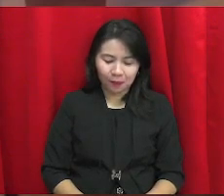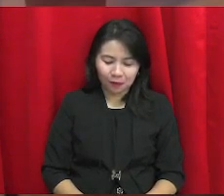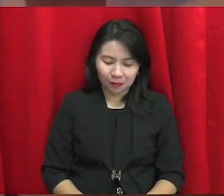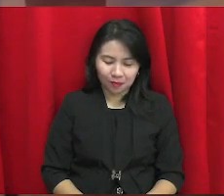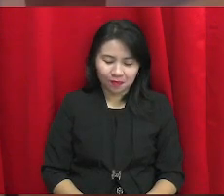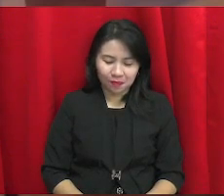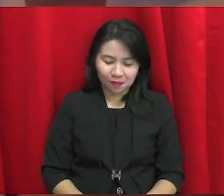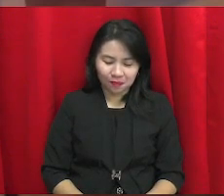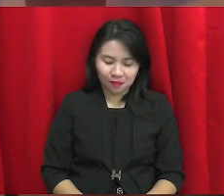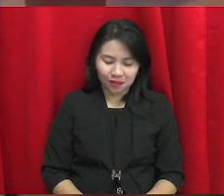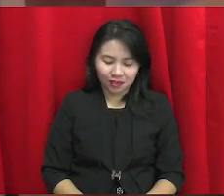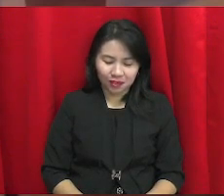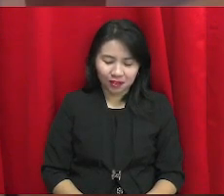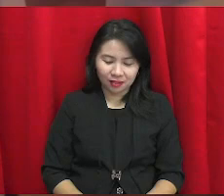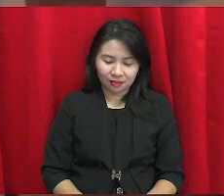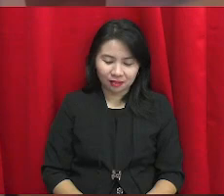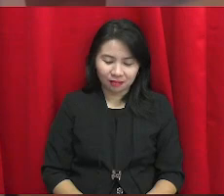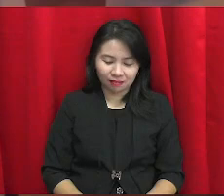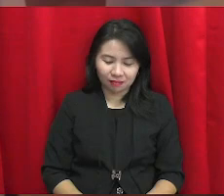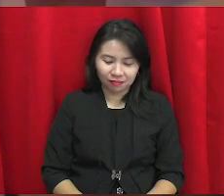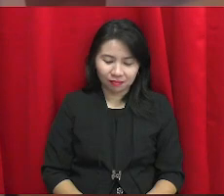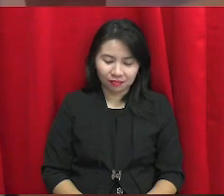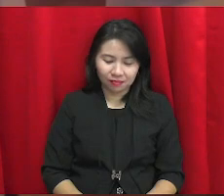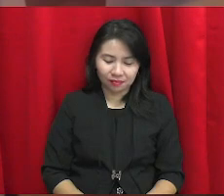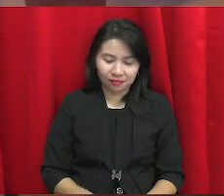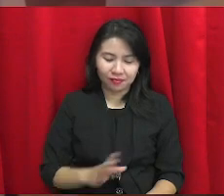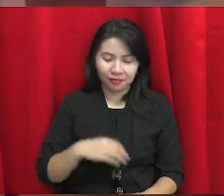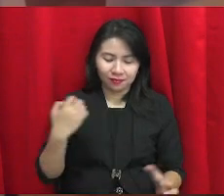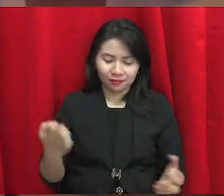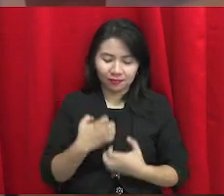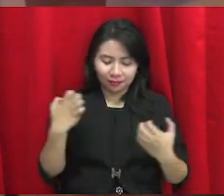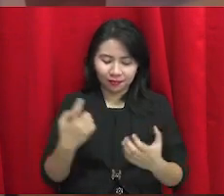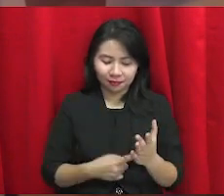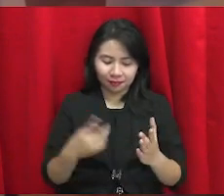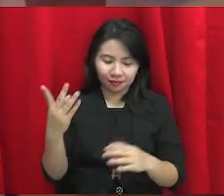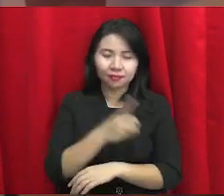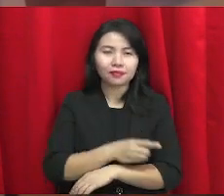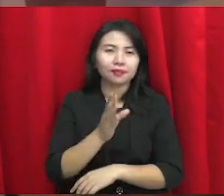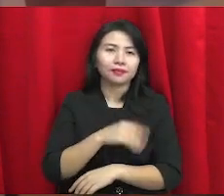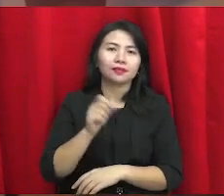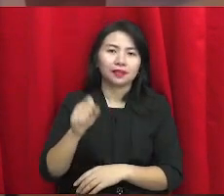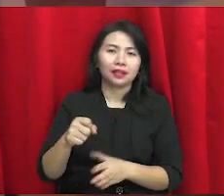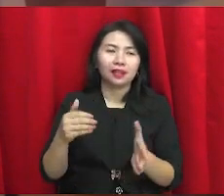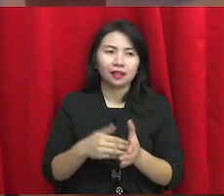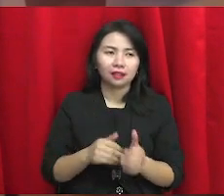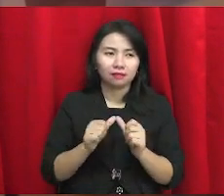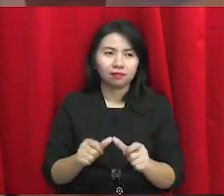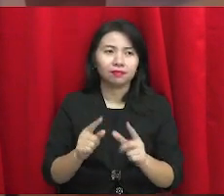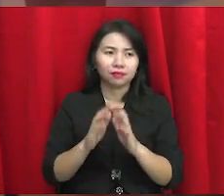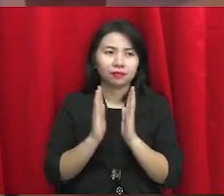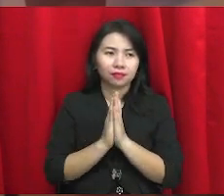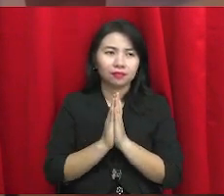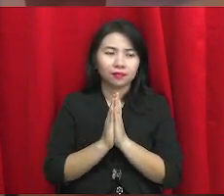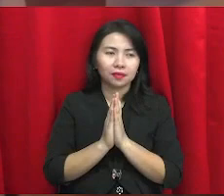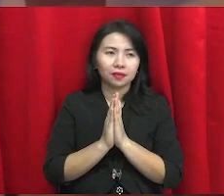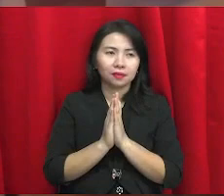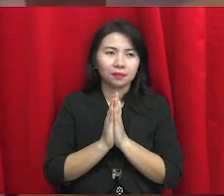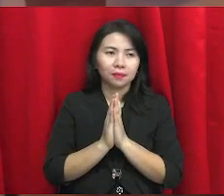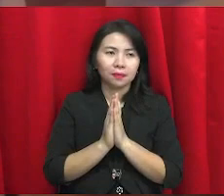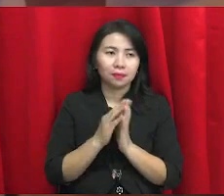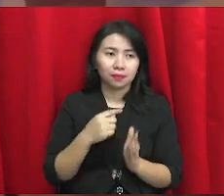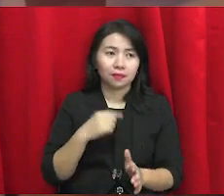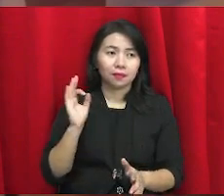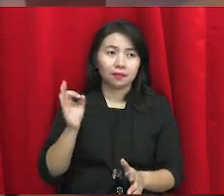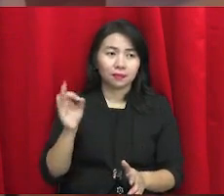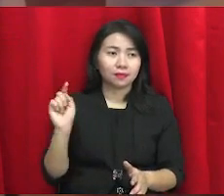Alright. Sige mga kapatid, enjoy the rest of the day. Amen. Yeah, pa-pray nyo yung... Meron pa ako, mag-preach pa ako mamaya